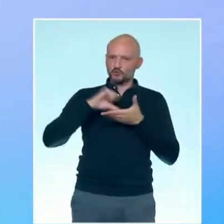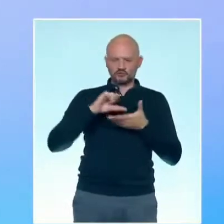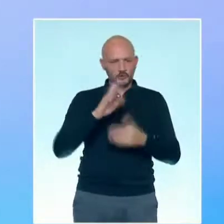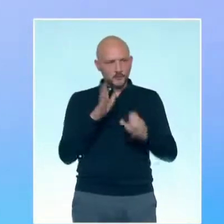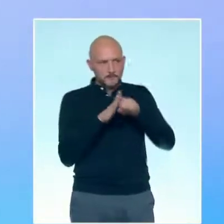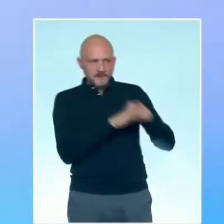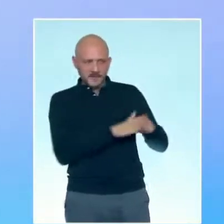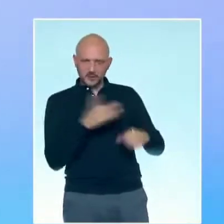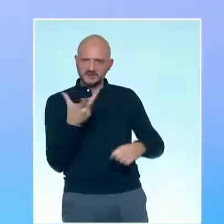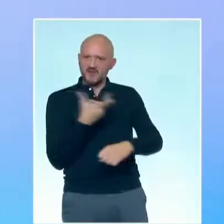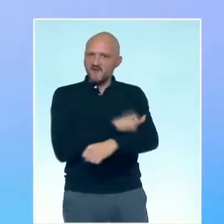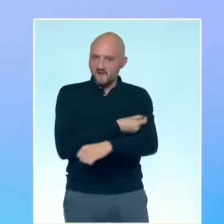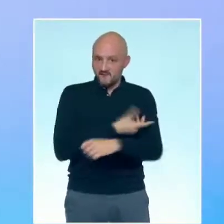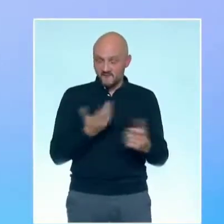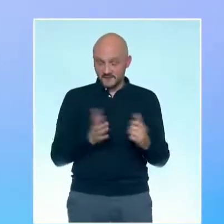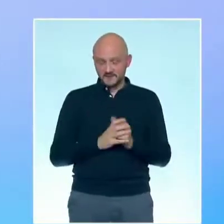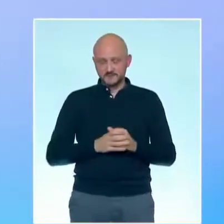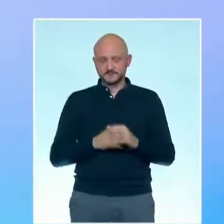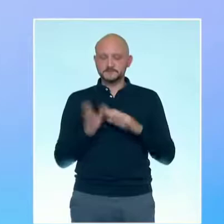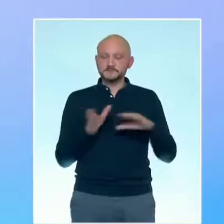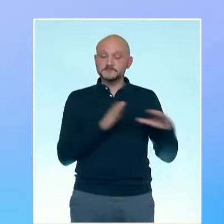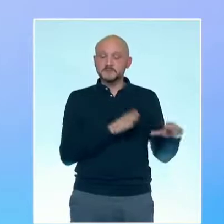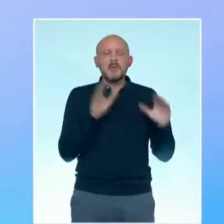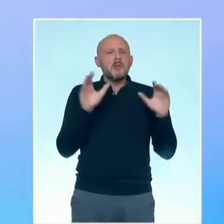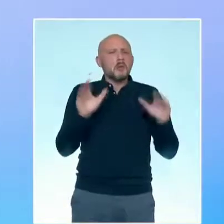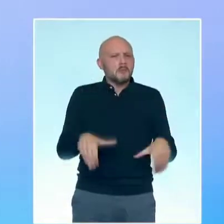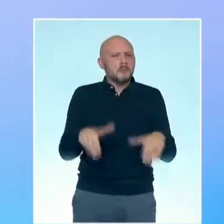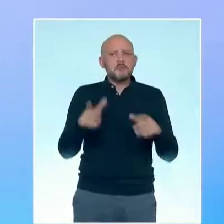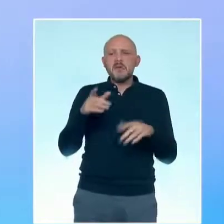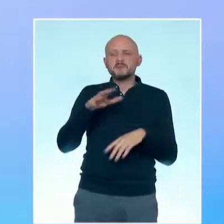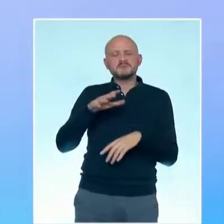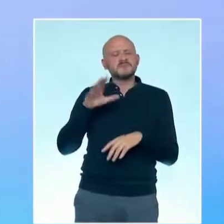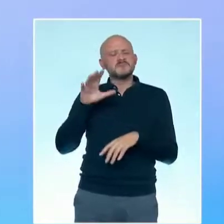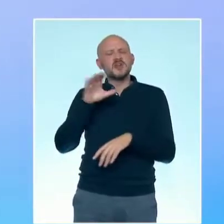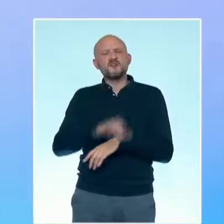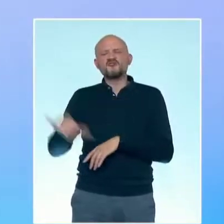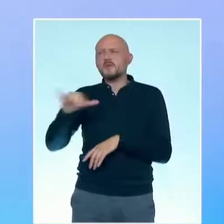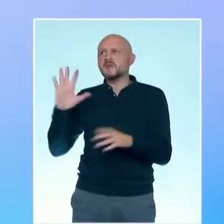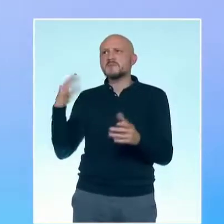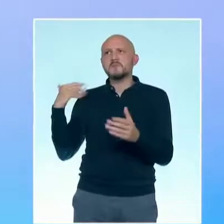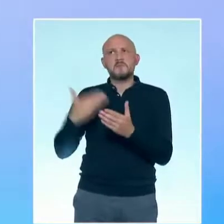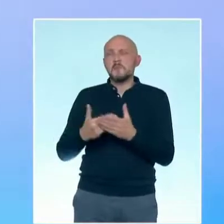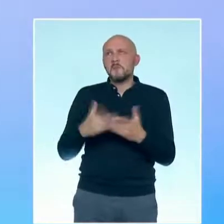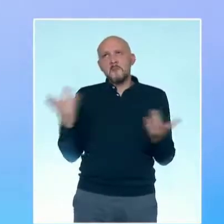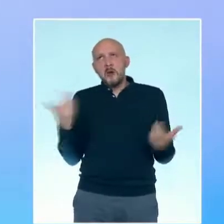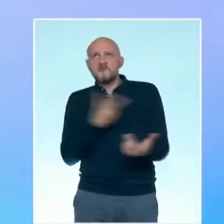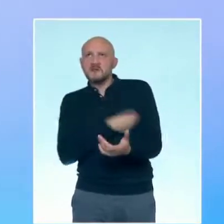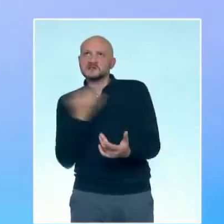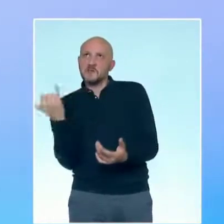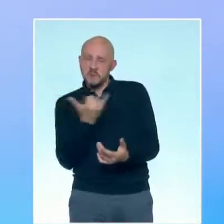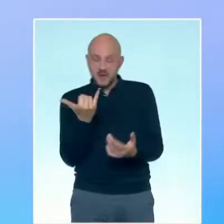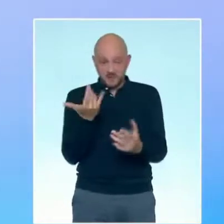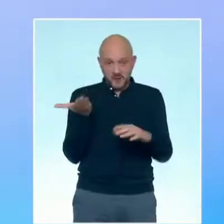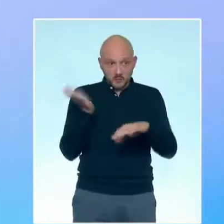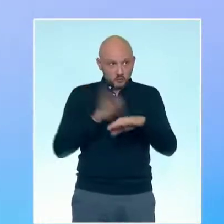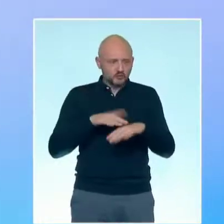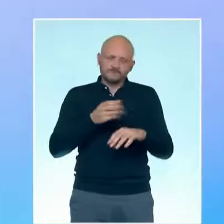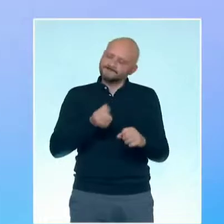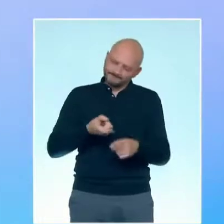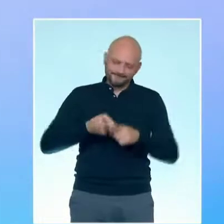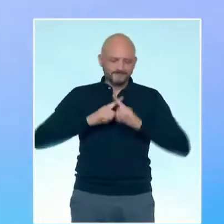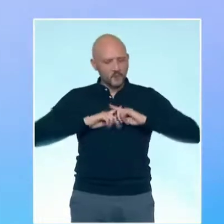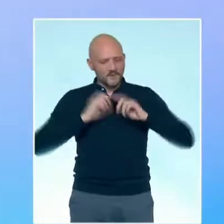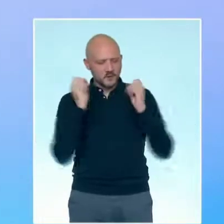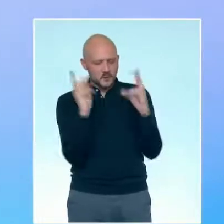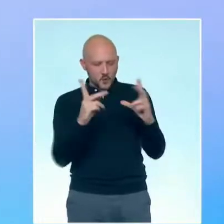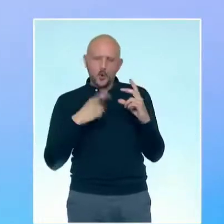De la même manière, d'ailleurs, si vous n'avez jamais été vacciné et que vous vous dites « Allez, je me suis décidé, je suis convaincu, je vais me protéger, je vais protéger les autres », vous pouvez vous présenter dans